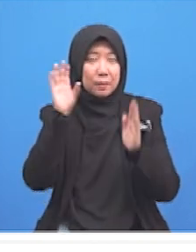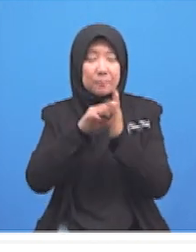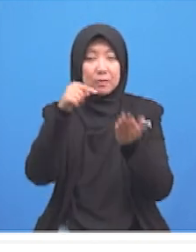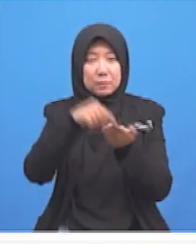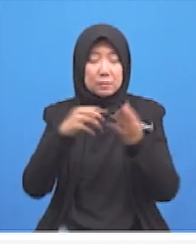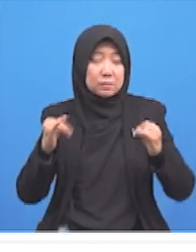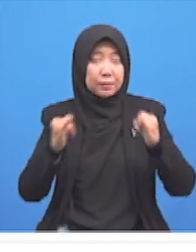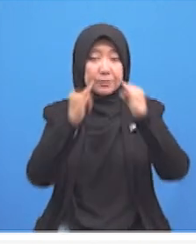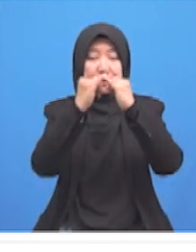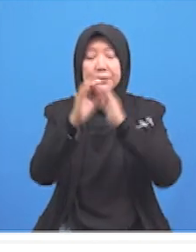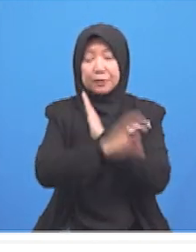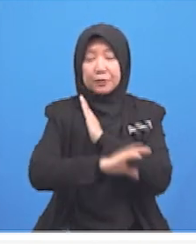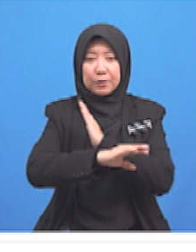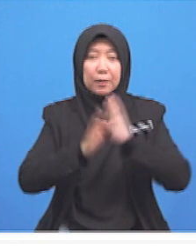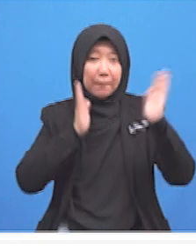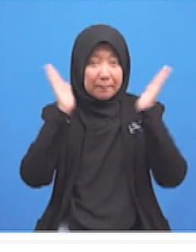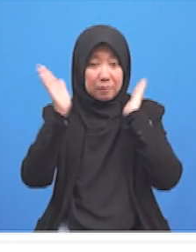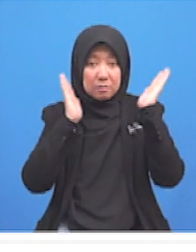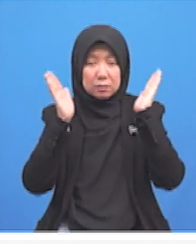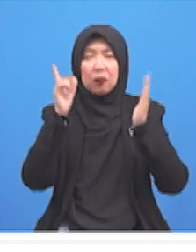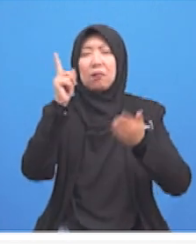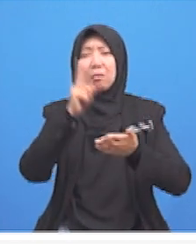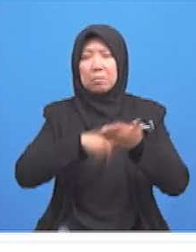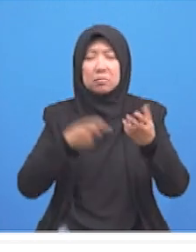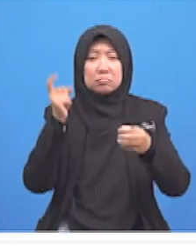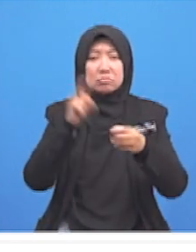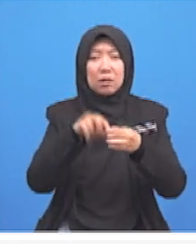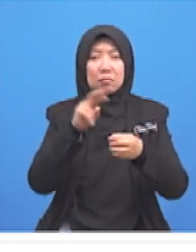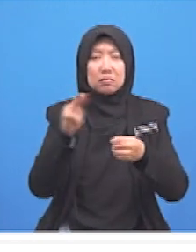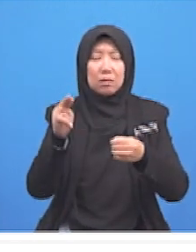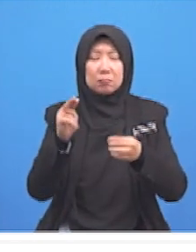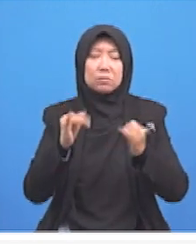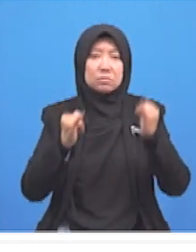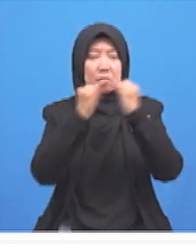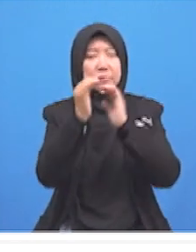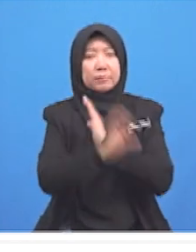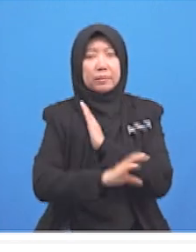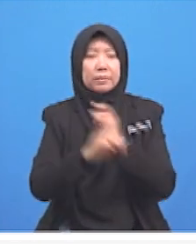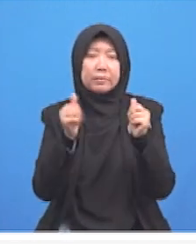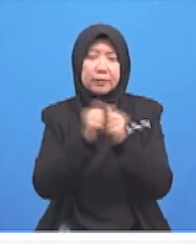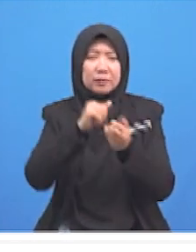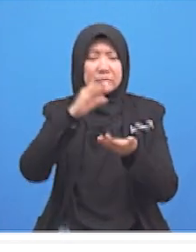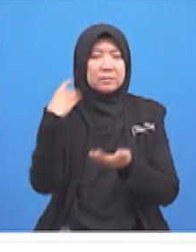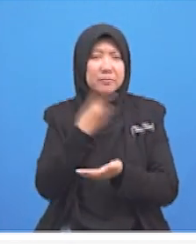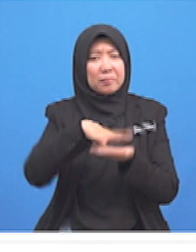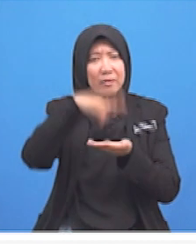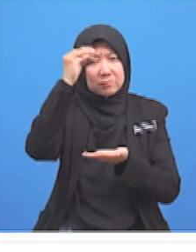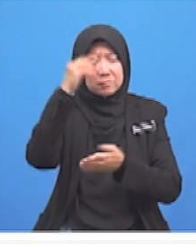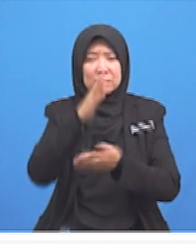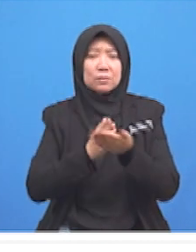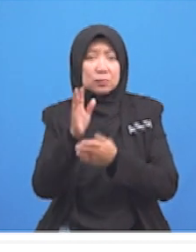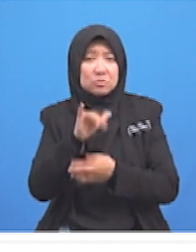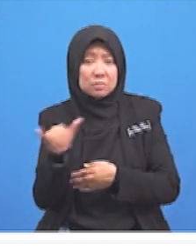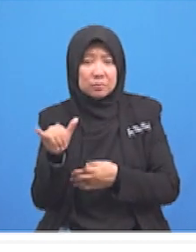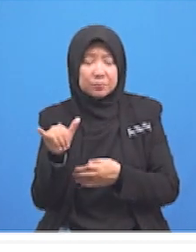merupakan Istana Negara Malaysia. Apa kaitan Istana Negara dengan pembelajaran kita yang seterusnya?